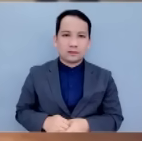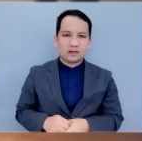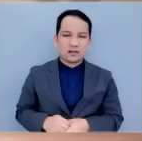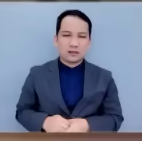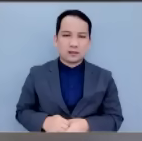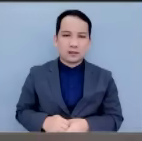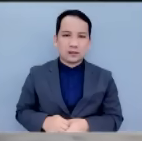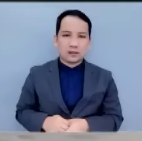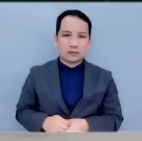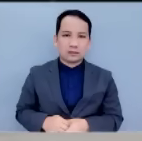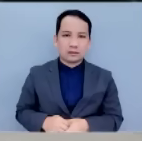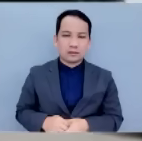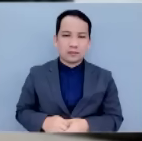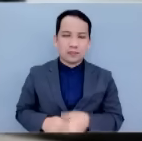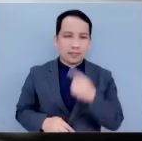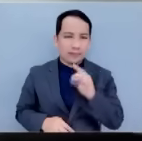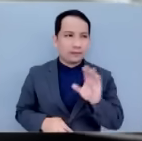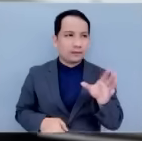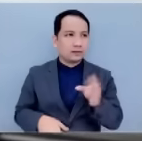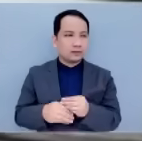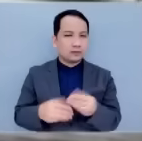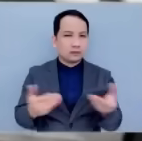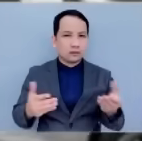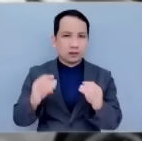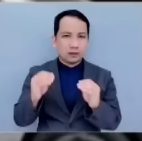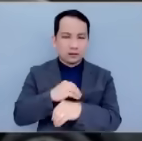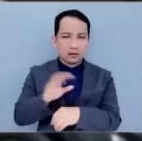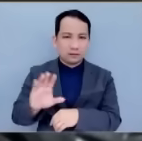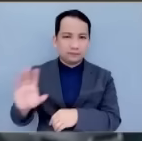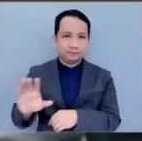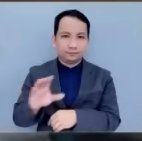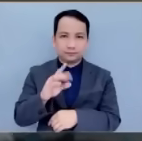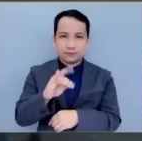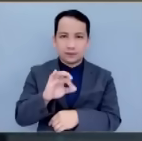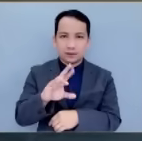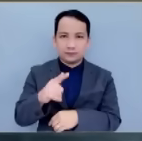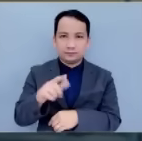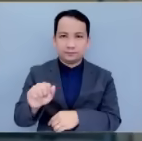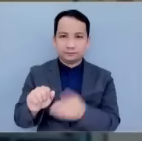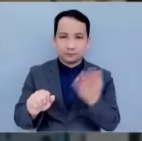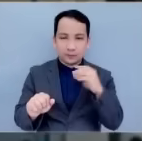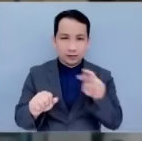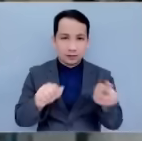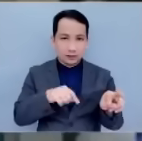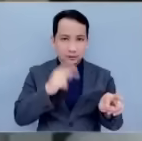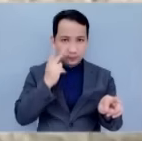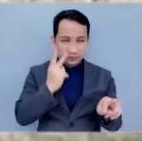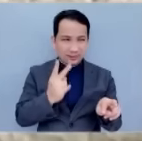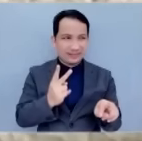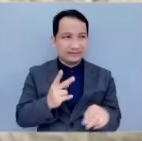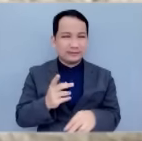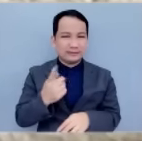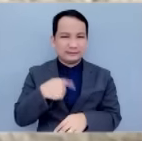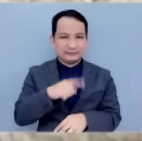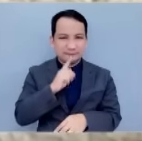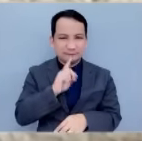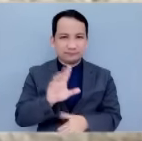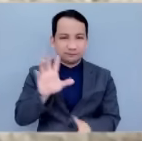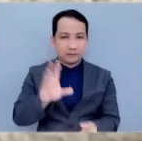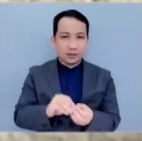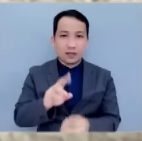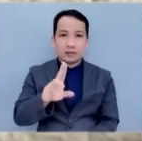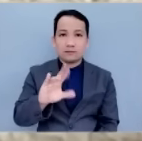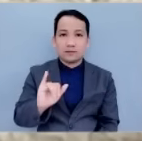agad. Wala sa opisina ng NBI si Diarca nang amin itong puntahan. Pero ayon sa hepe ng NBI